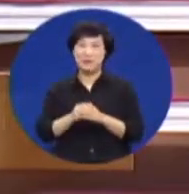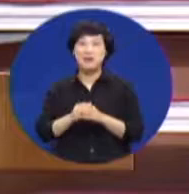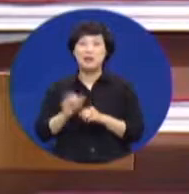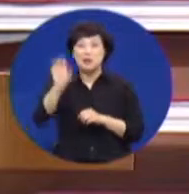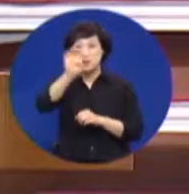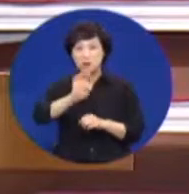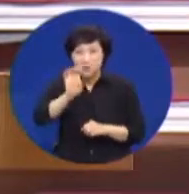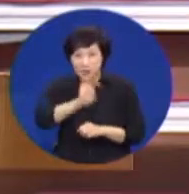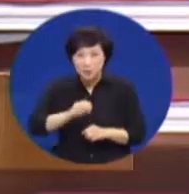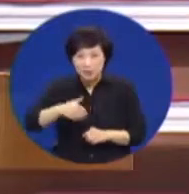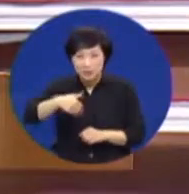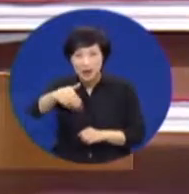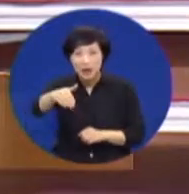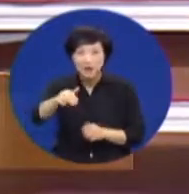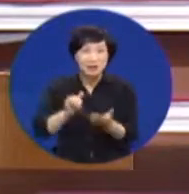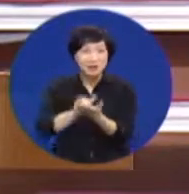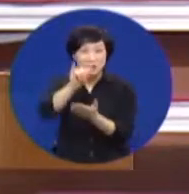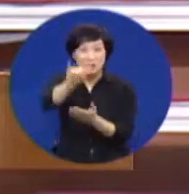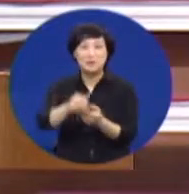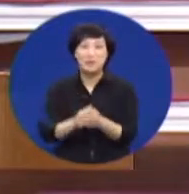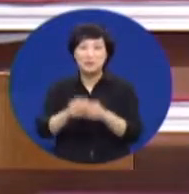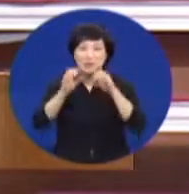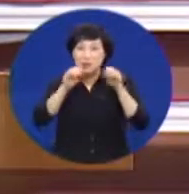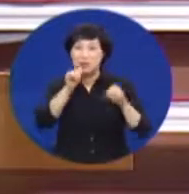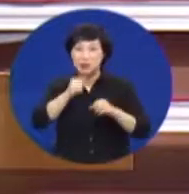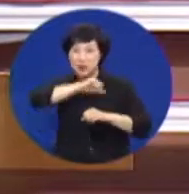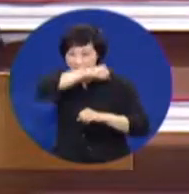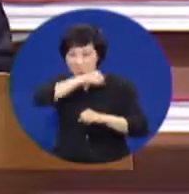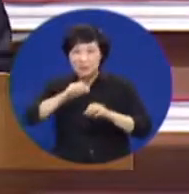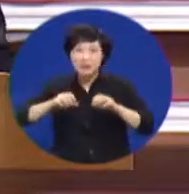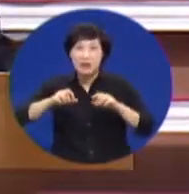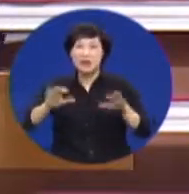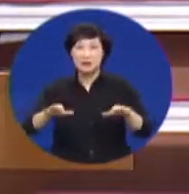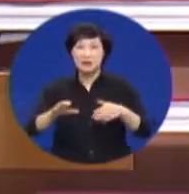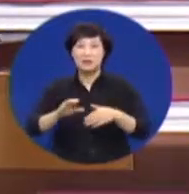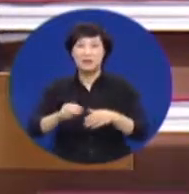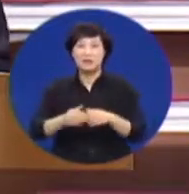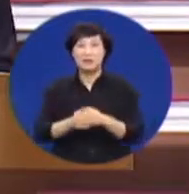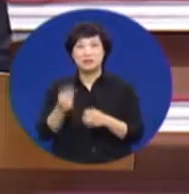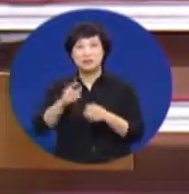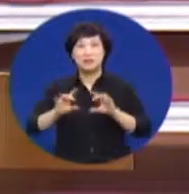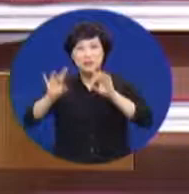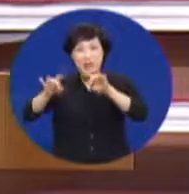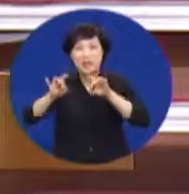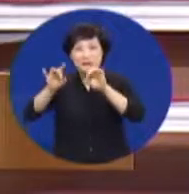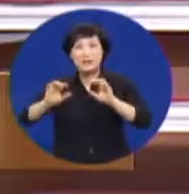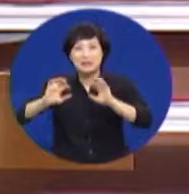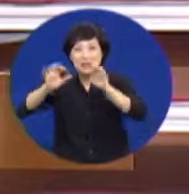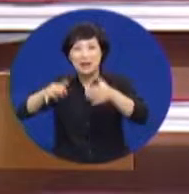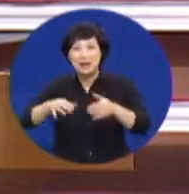가서도 전했고 아프리카에서도 전했고 오세아니아주에도 전했고